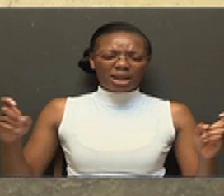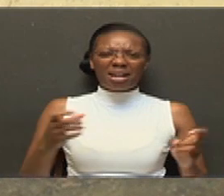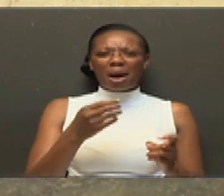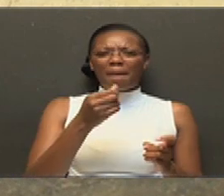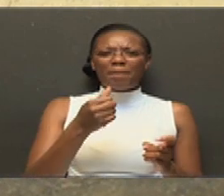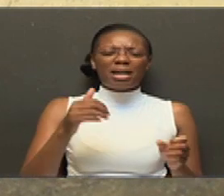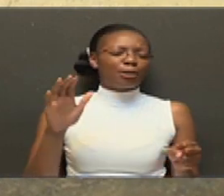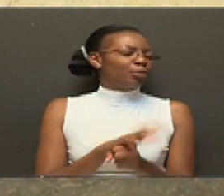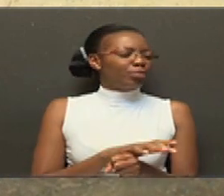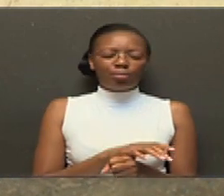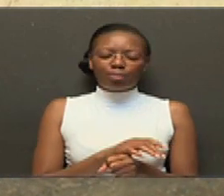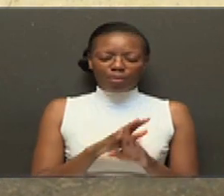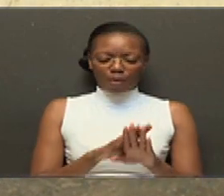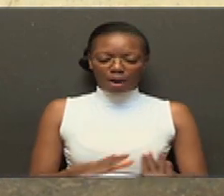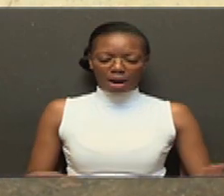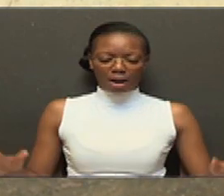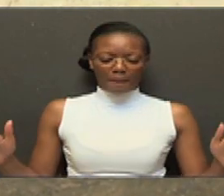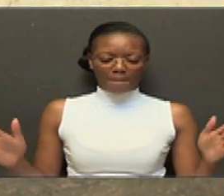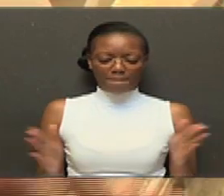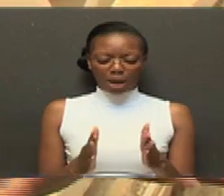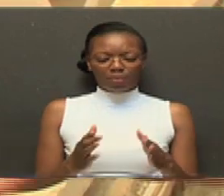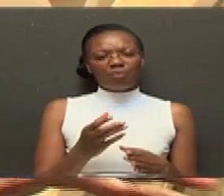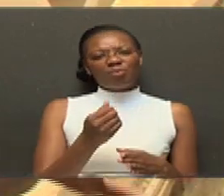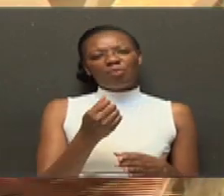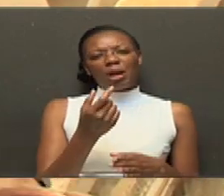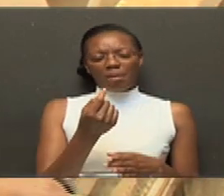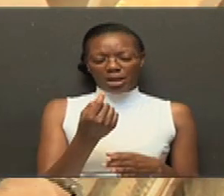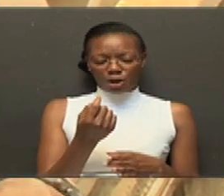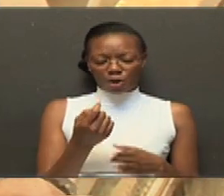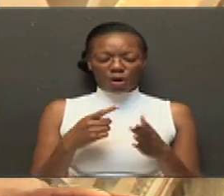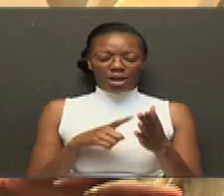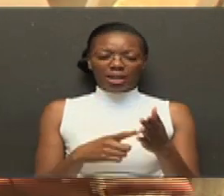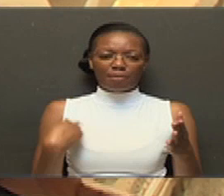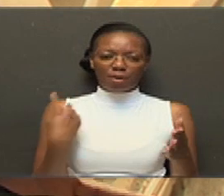sehemu kubwa ya shamba ili uwafuge wadudu hawa. Kwenye hii project